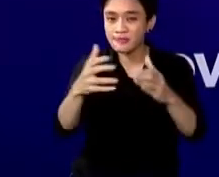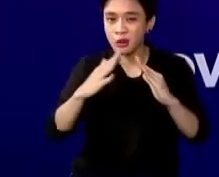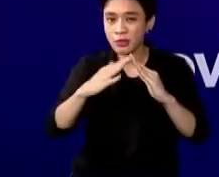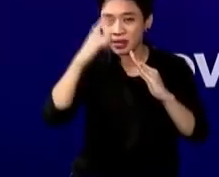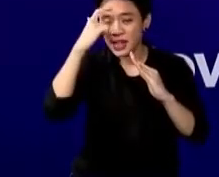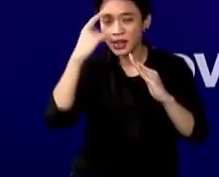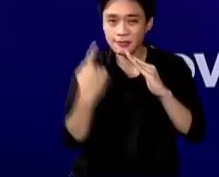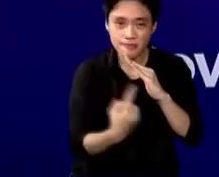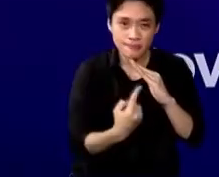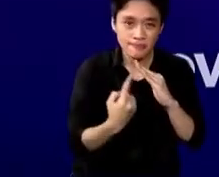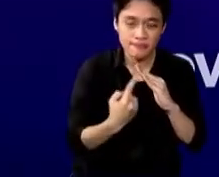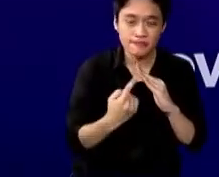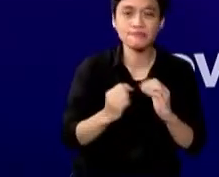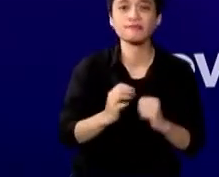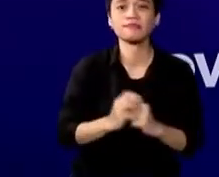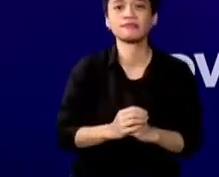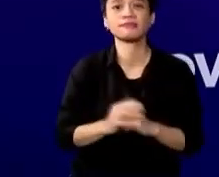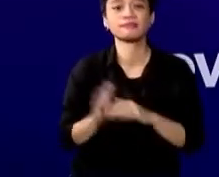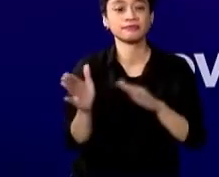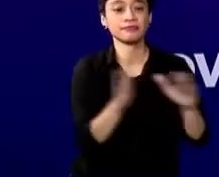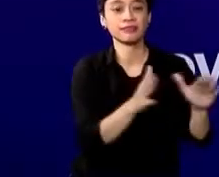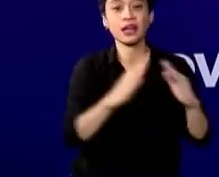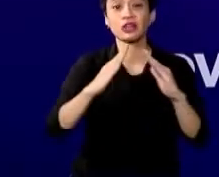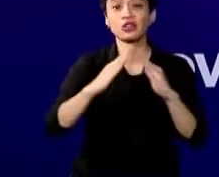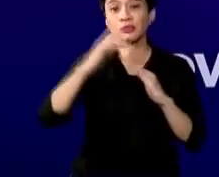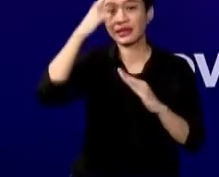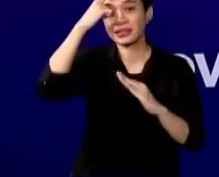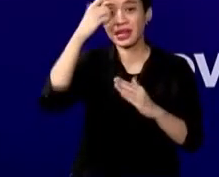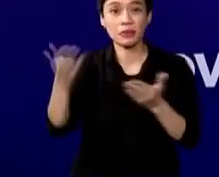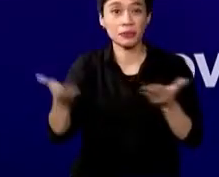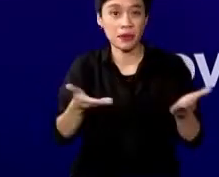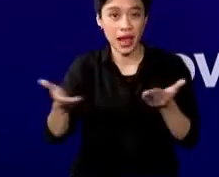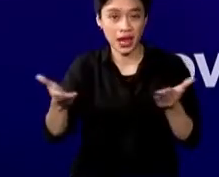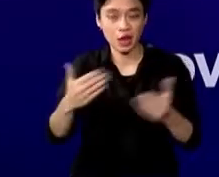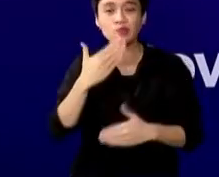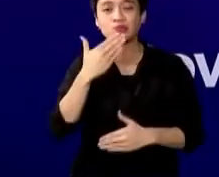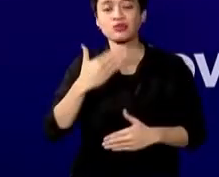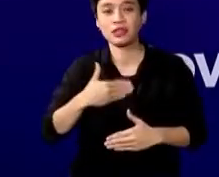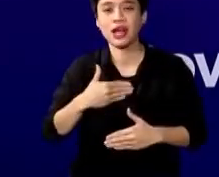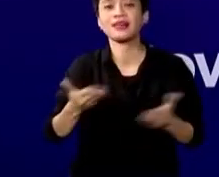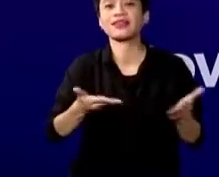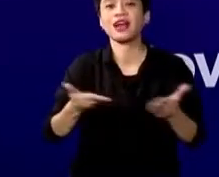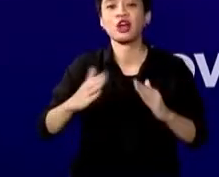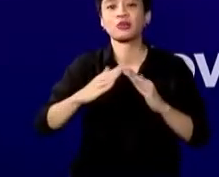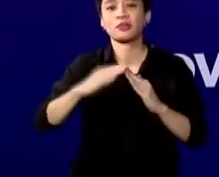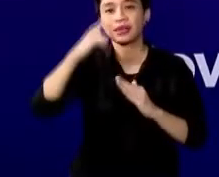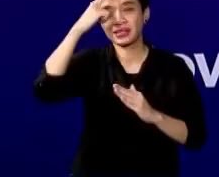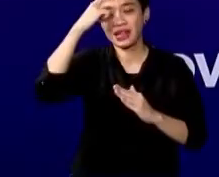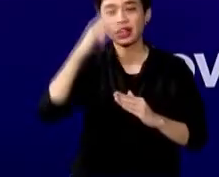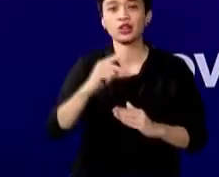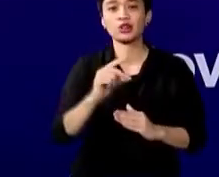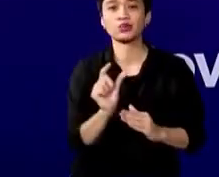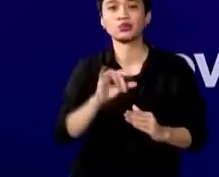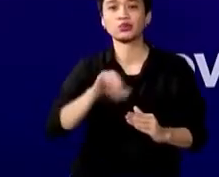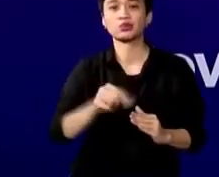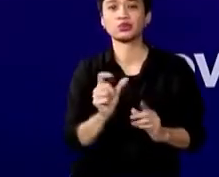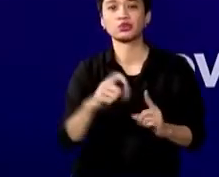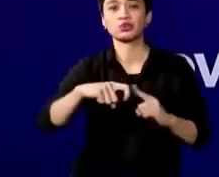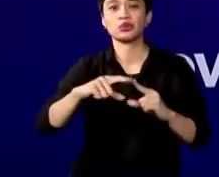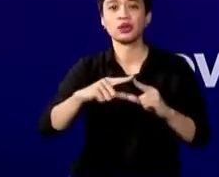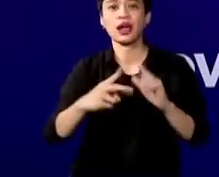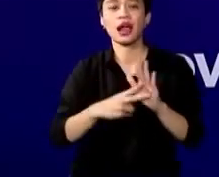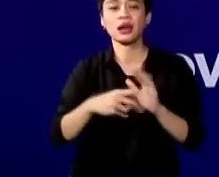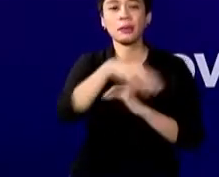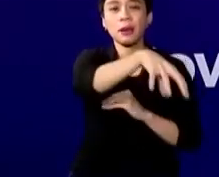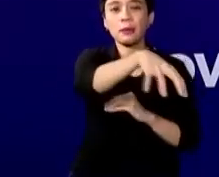untuk e pelayanan di Rumah Sakit pemerintah juga menyiapkan rumah sakit rujukan dan perawatan dan untuk ini juga tentu ee